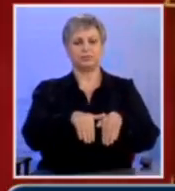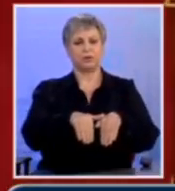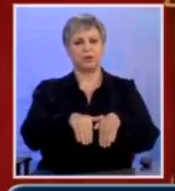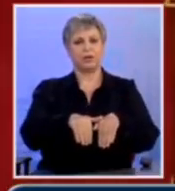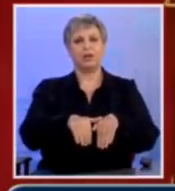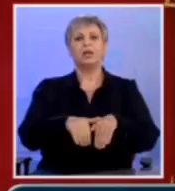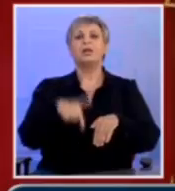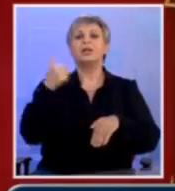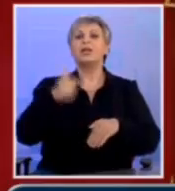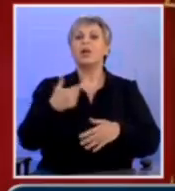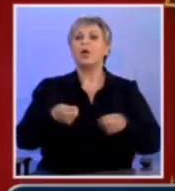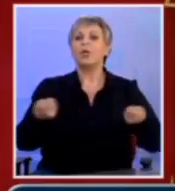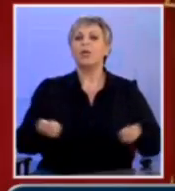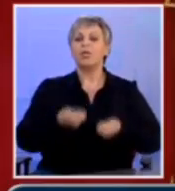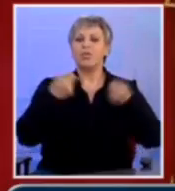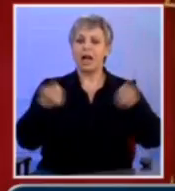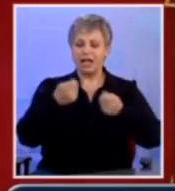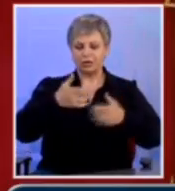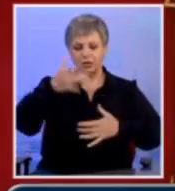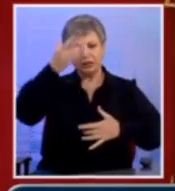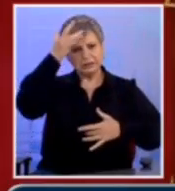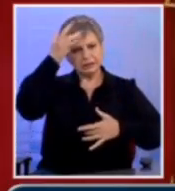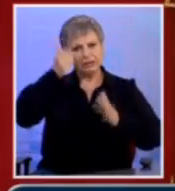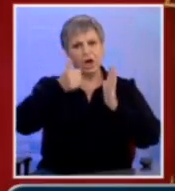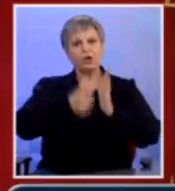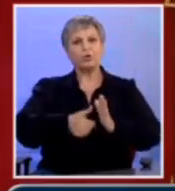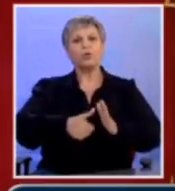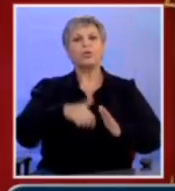εκπληρώνω ευσυνείδητα τα καθήκοντά μου. Και